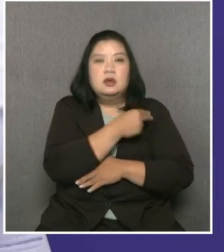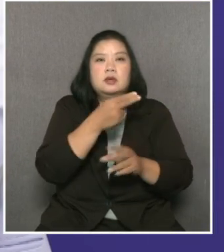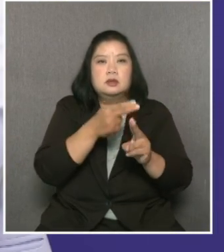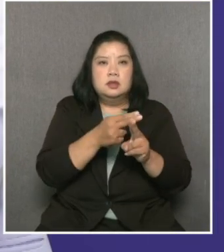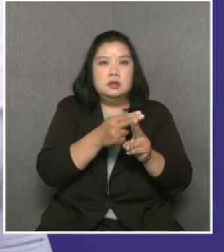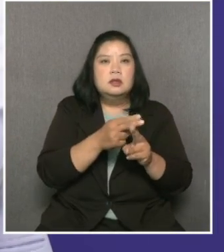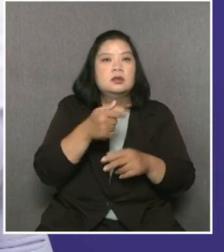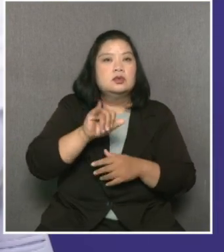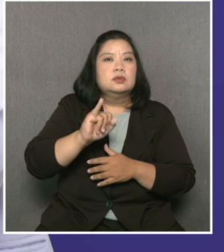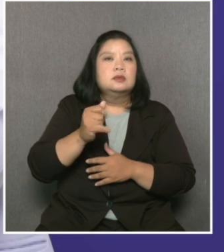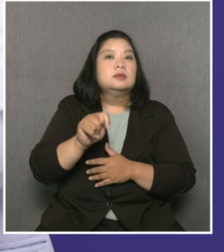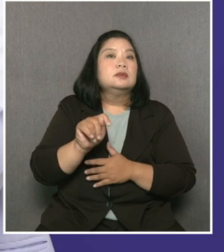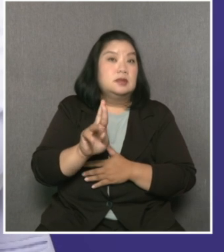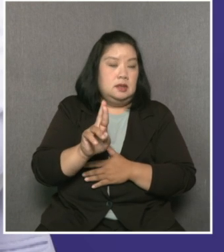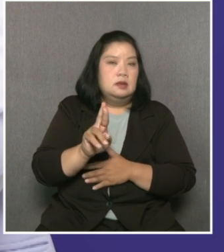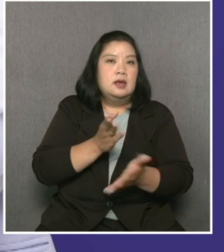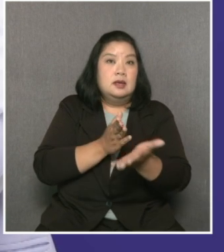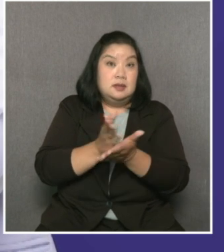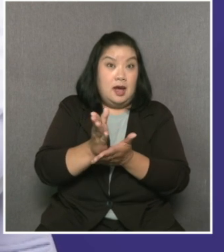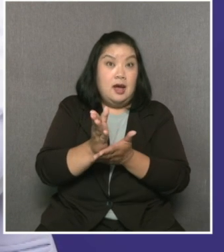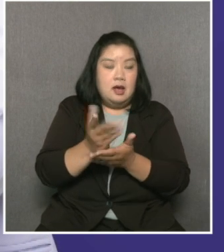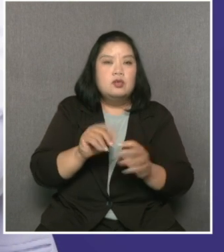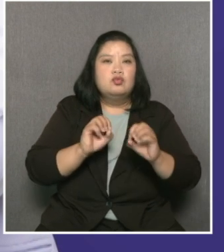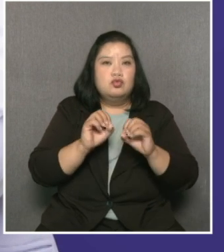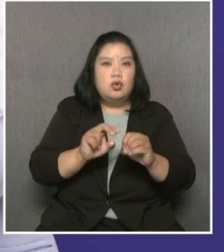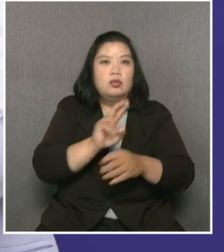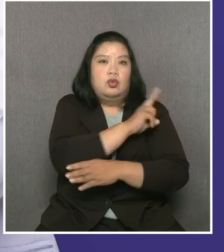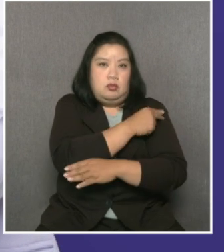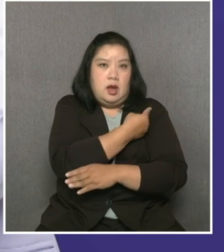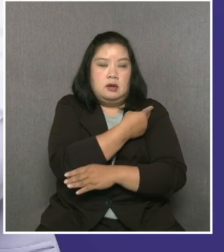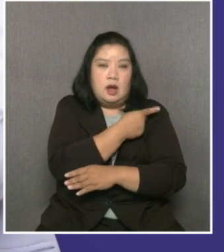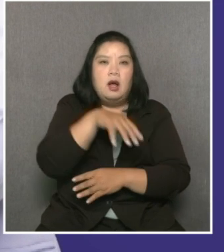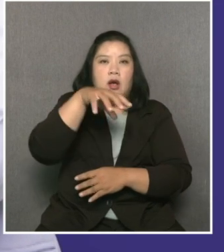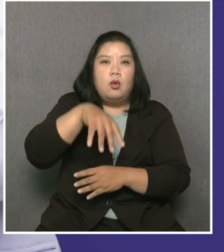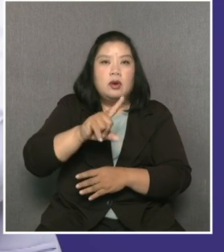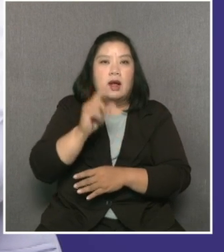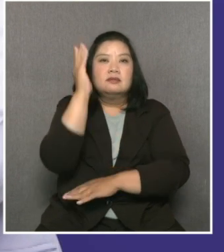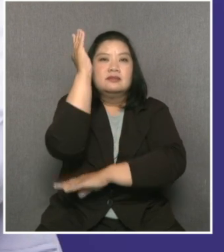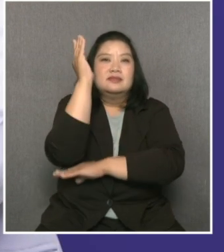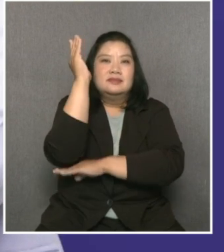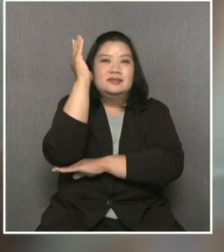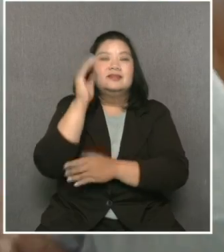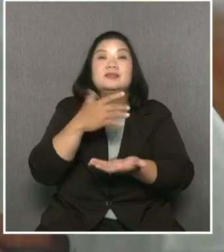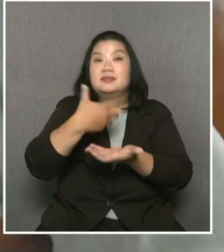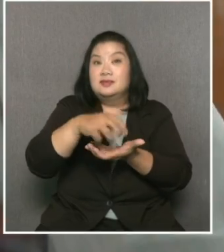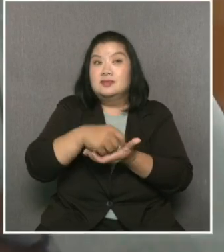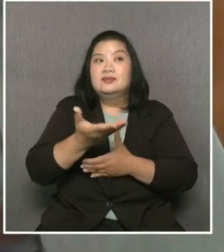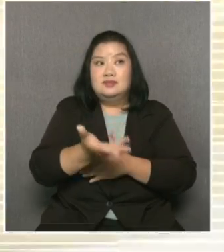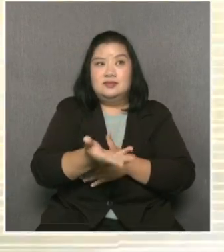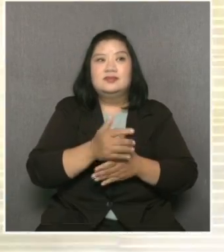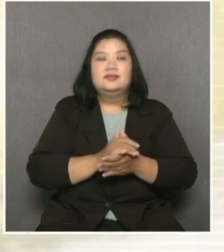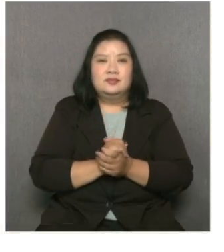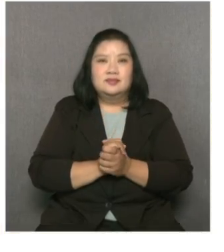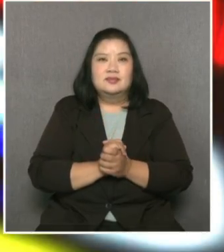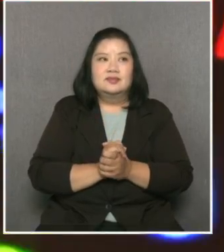กูลภาควิชาอายุรศาสตร์คณะแพทยศาสตร์วชิรพยาบาลมาไขคำตอบกับข่าวนี้กันค่ะ